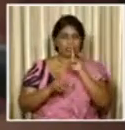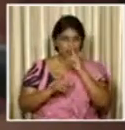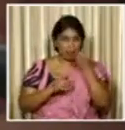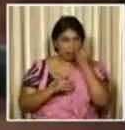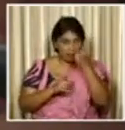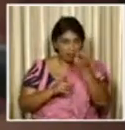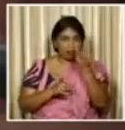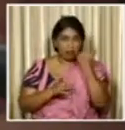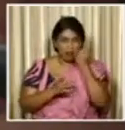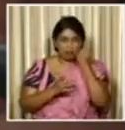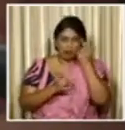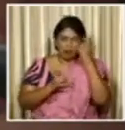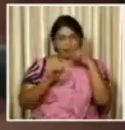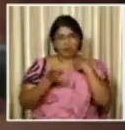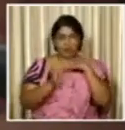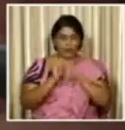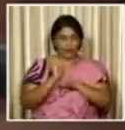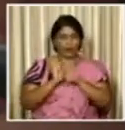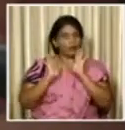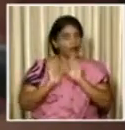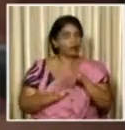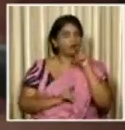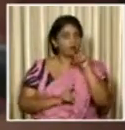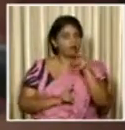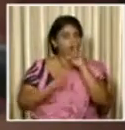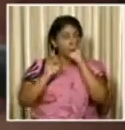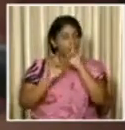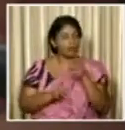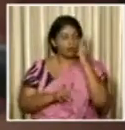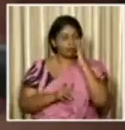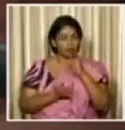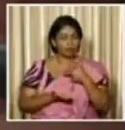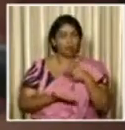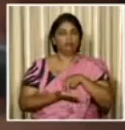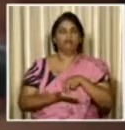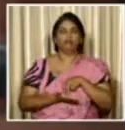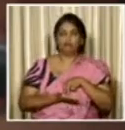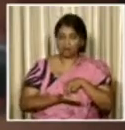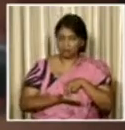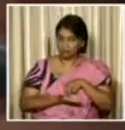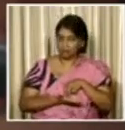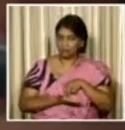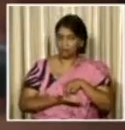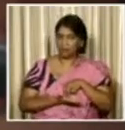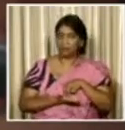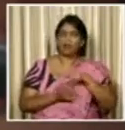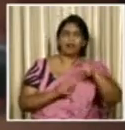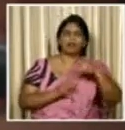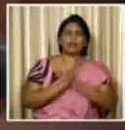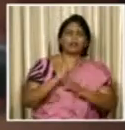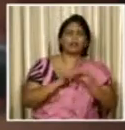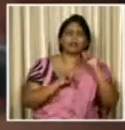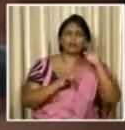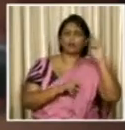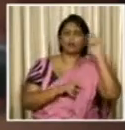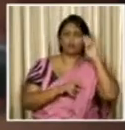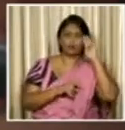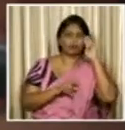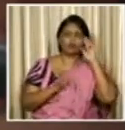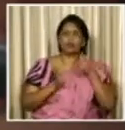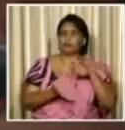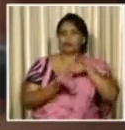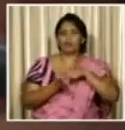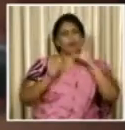eda negitinna beri unada kila hebei ohuta arawagin iben negitinnat anek menteri bere diurun denakota